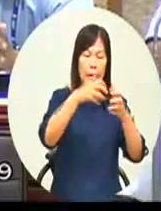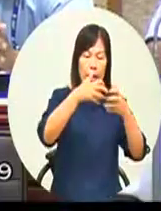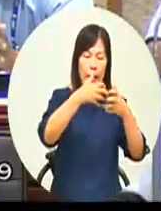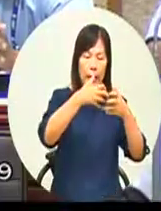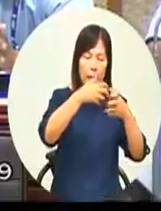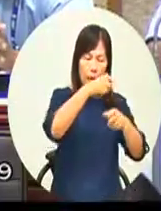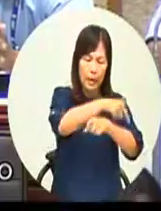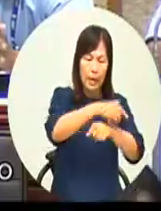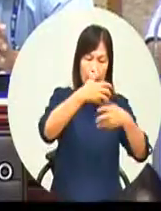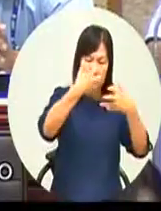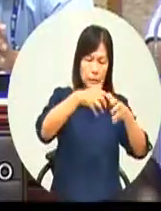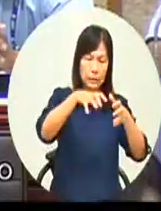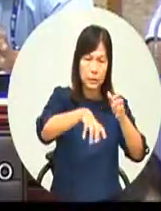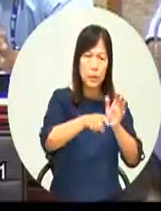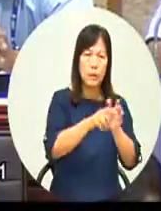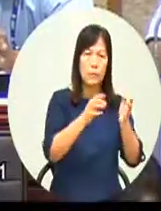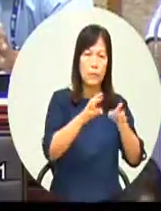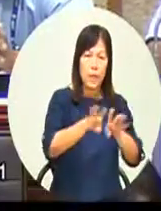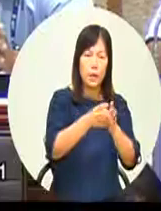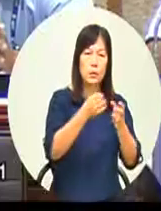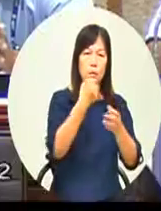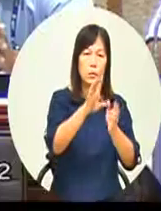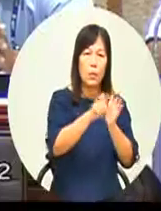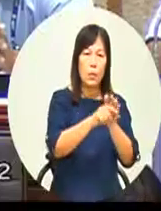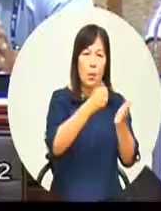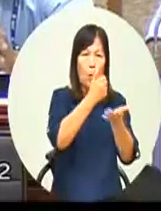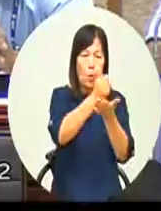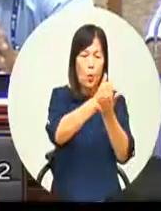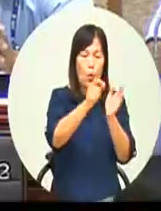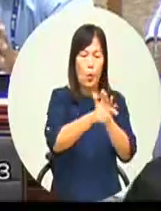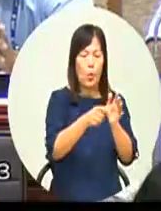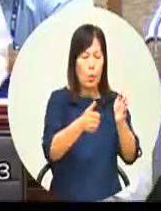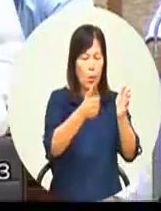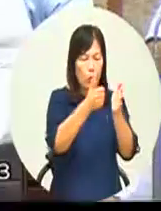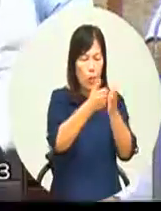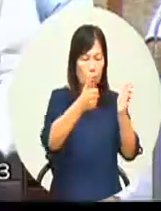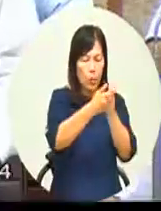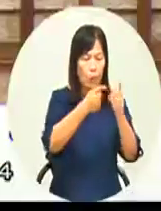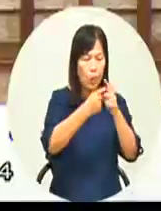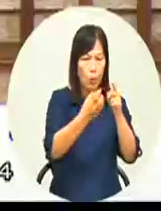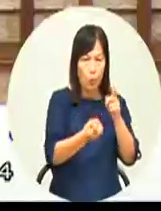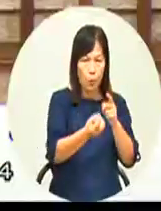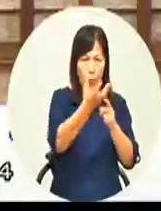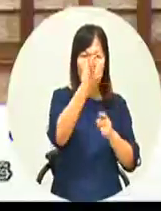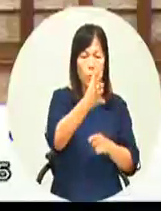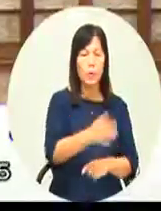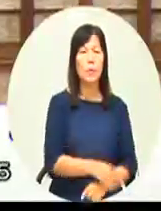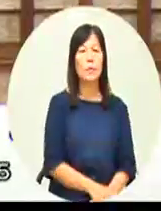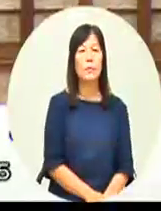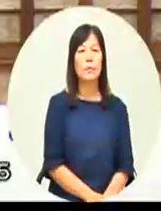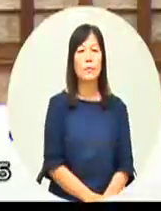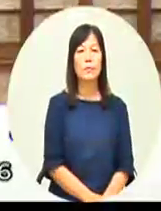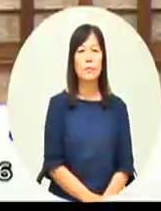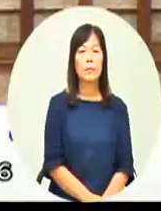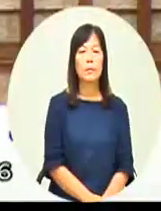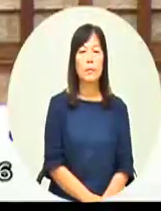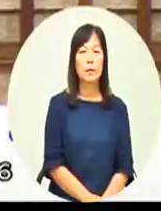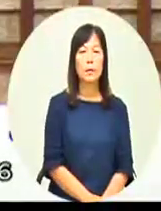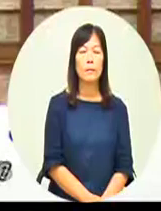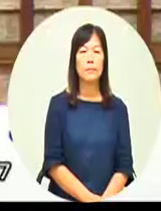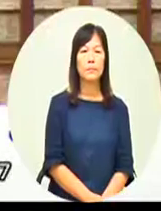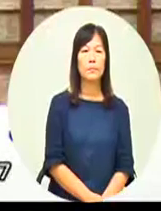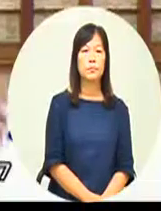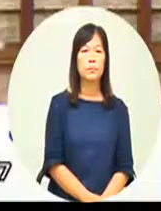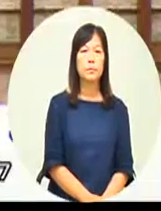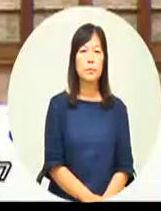阁 一涉入之后，其实整个运量就开始快速提升。 好 OK 局长请坐、刚